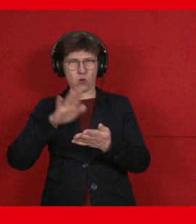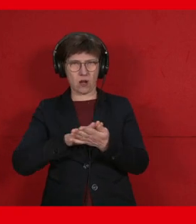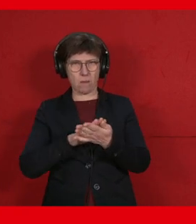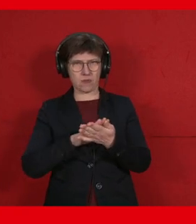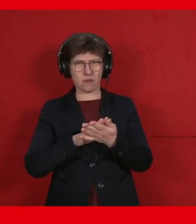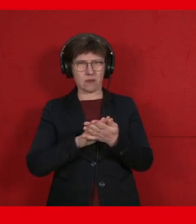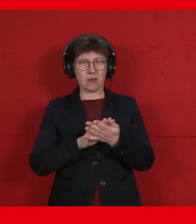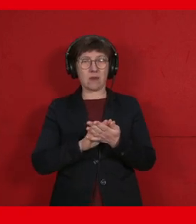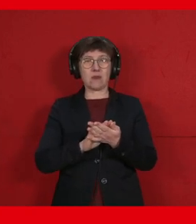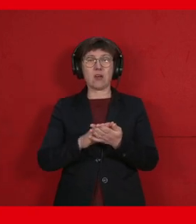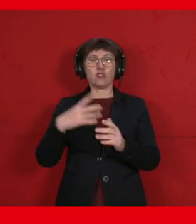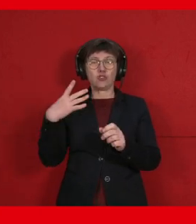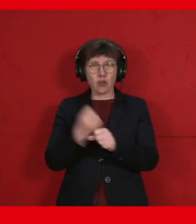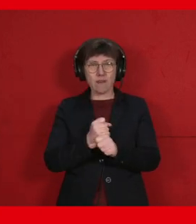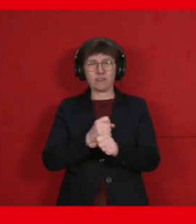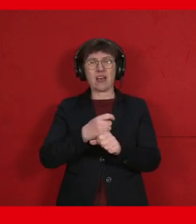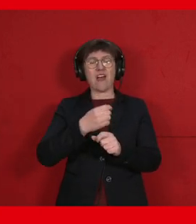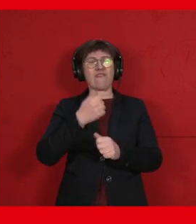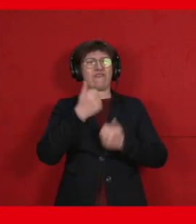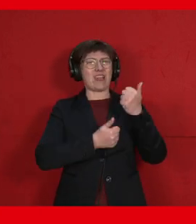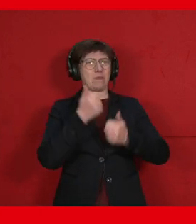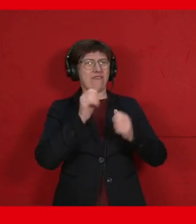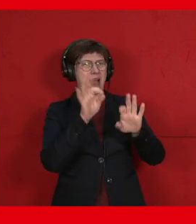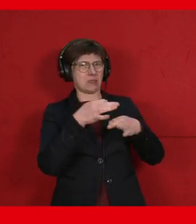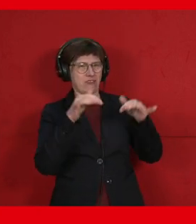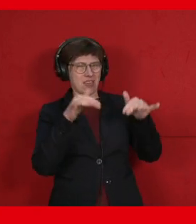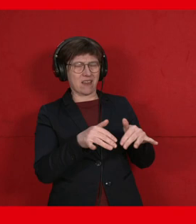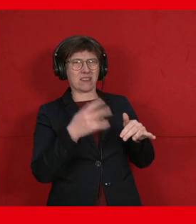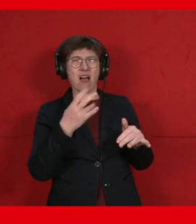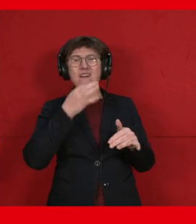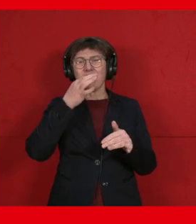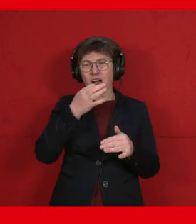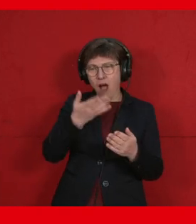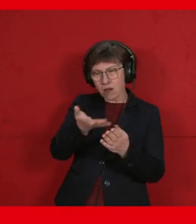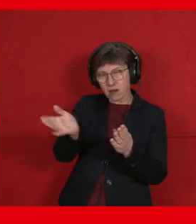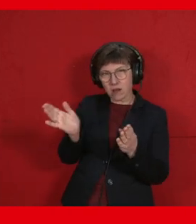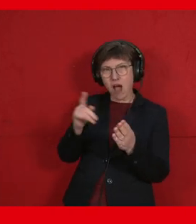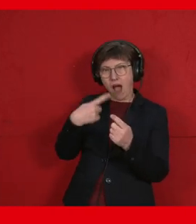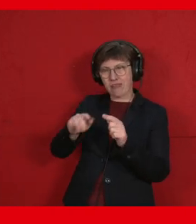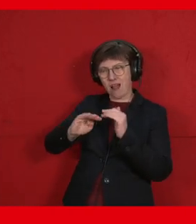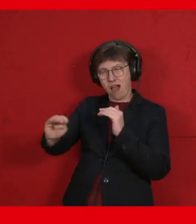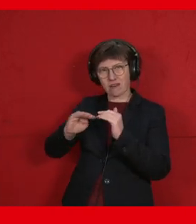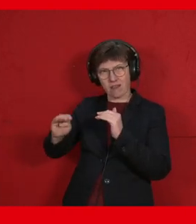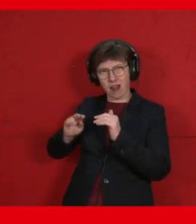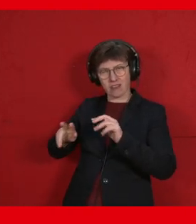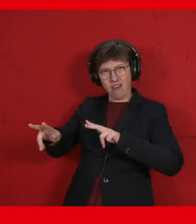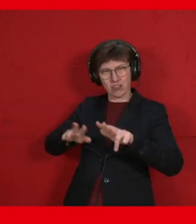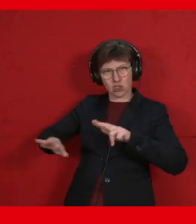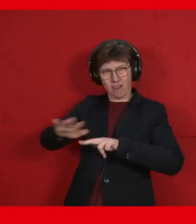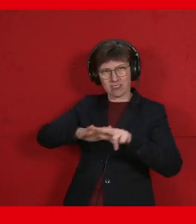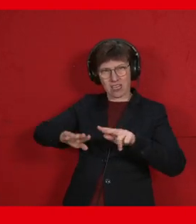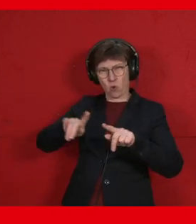klappt am Ende nur. Wettbewerbsfähigkeit ist ja nichts anderes als die Frage, ob auch andere Länder und